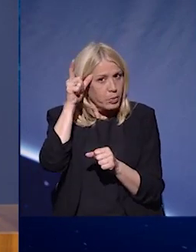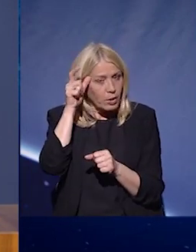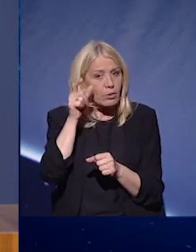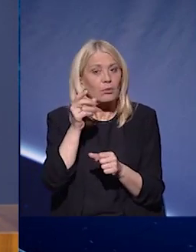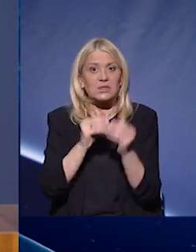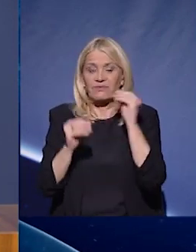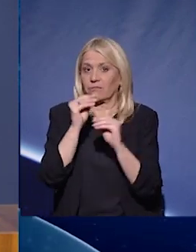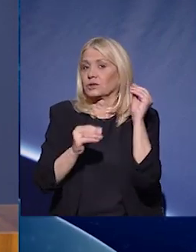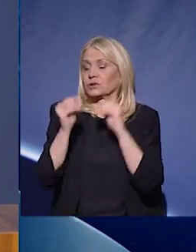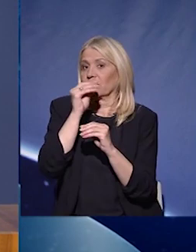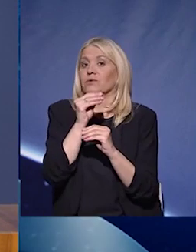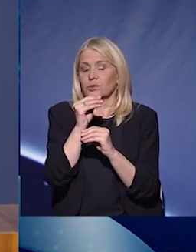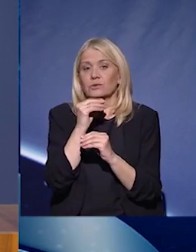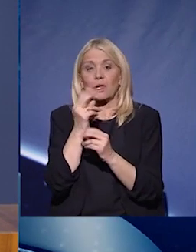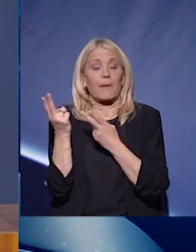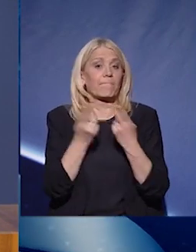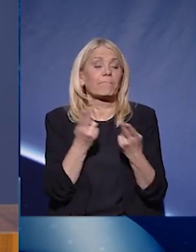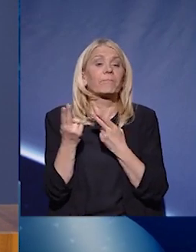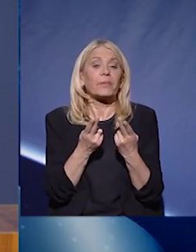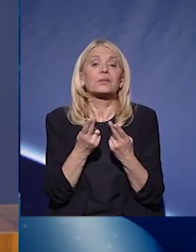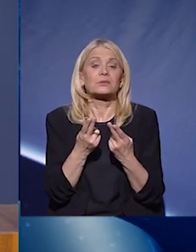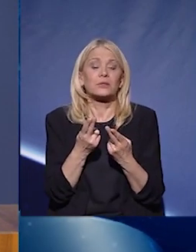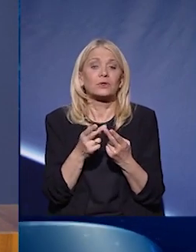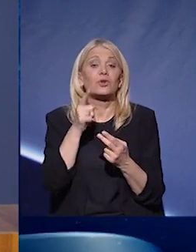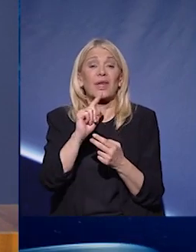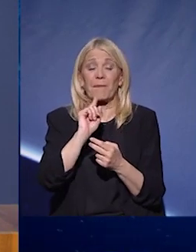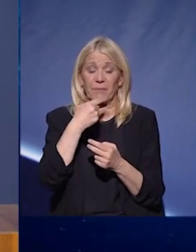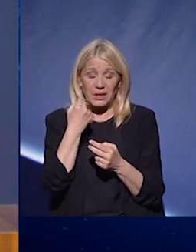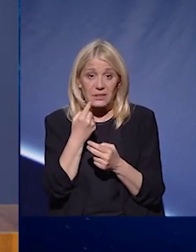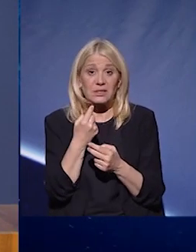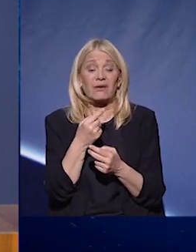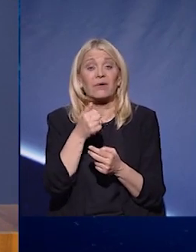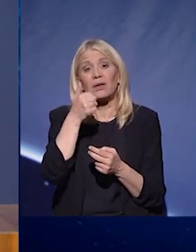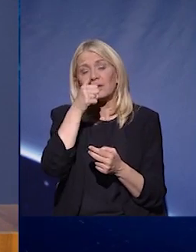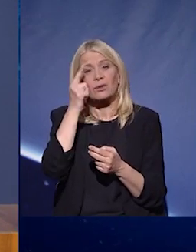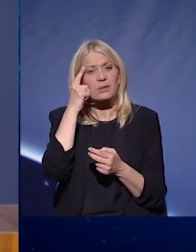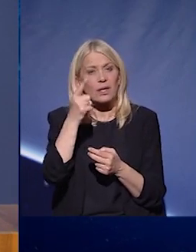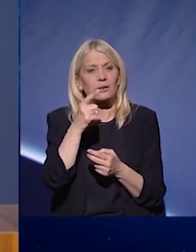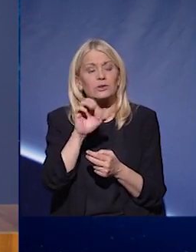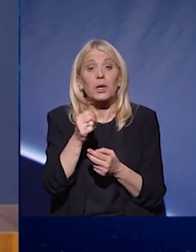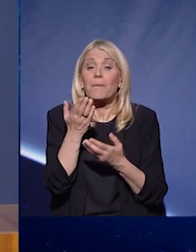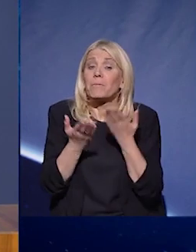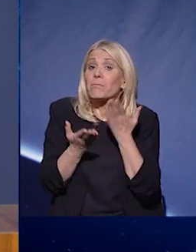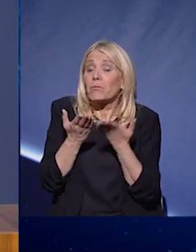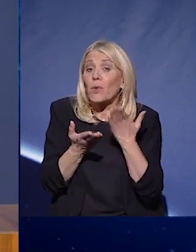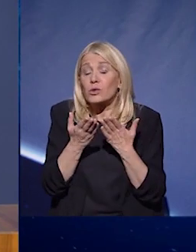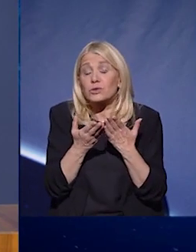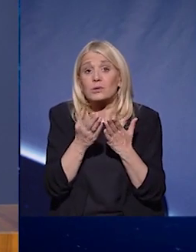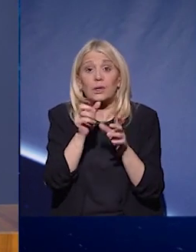sve više i više pristižu ti brisevi. Što znači da možda su